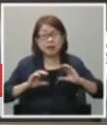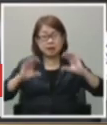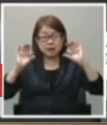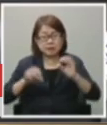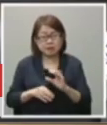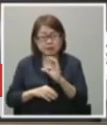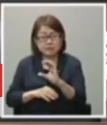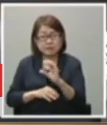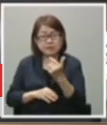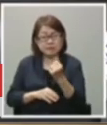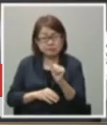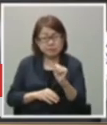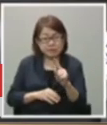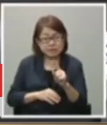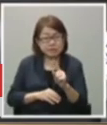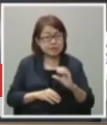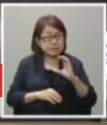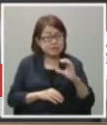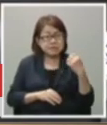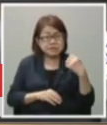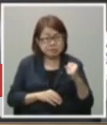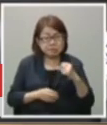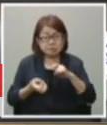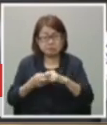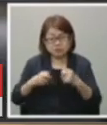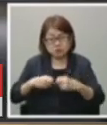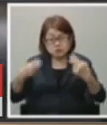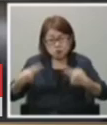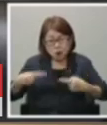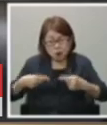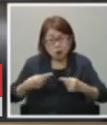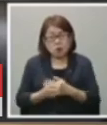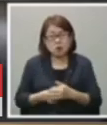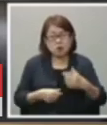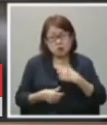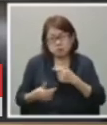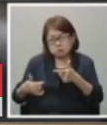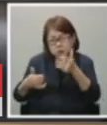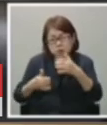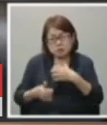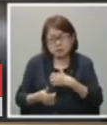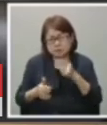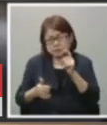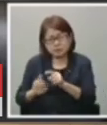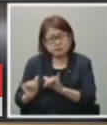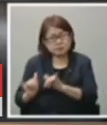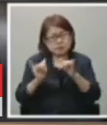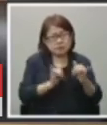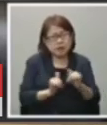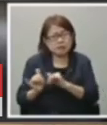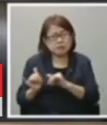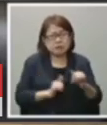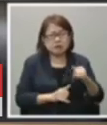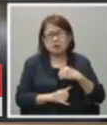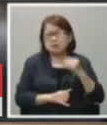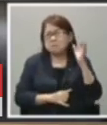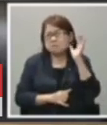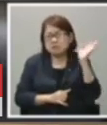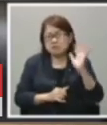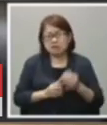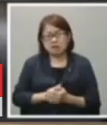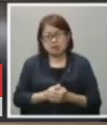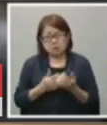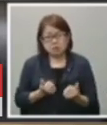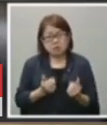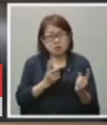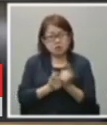ดับ40มันจะทะเลาะกันจะไปยิงรถกันจะไปโดนย้ายจะไปอะไรต่างๆนี่ผมไม่เชื่อแต่ว่าสังคมเนี่ยมันเ